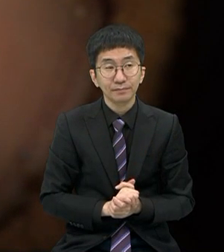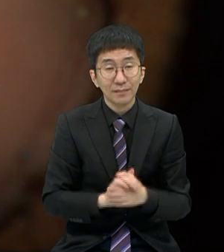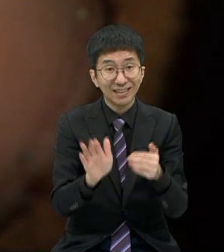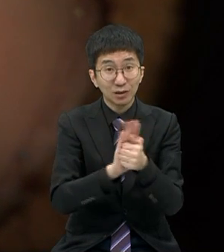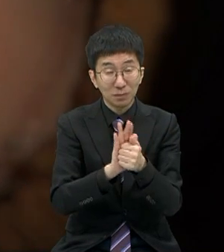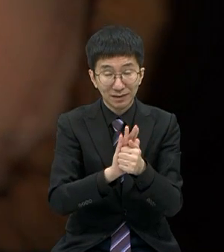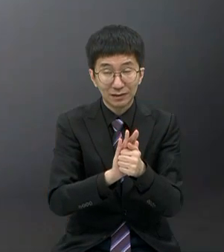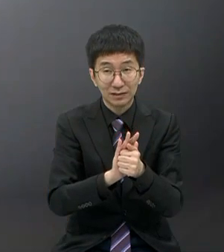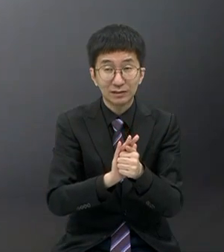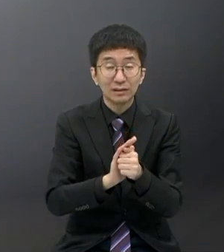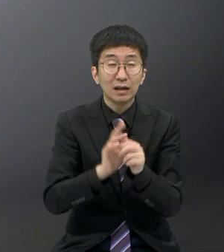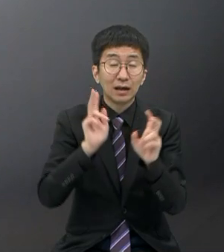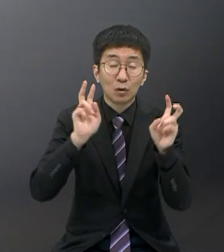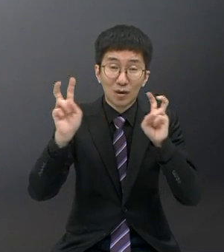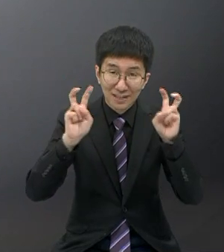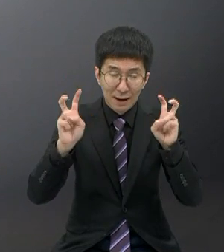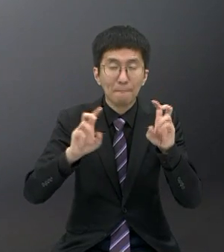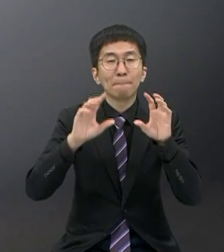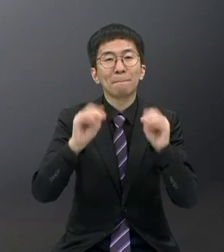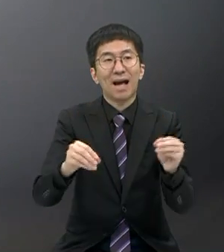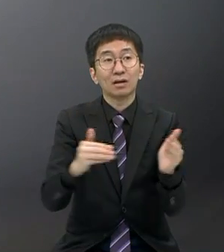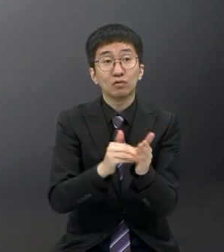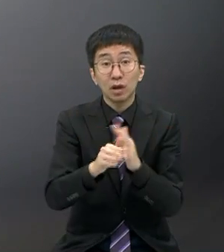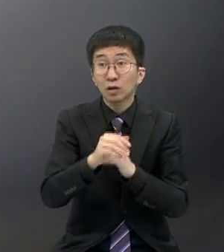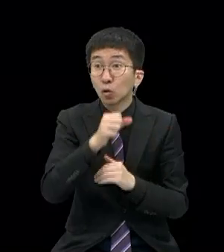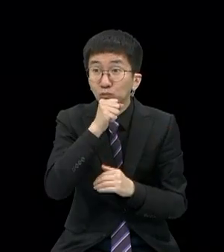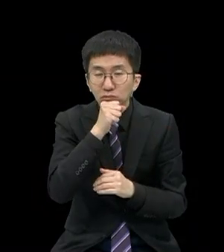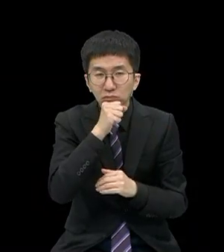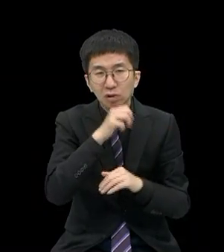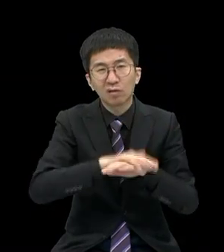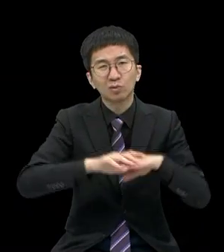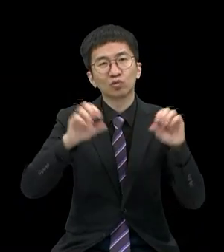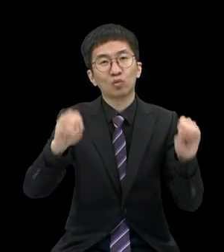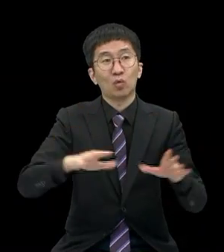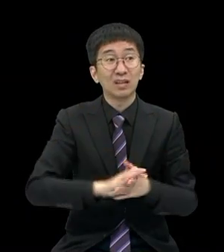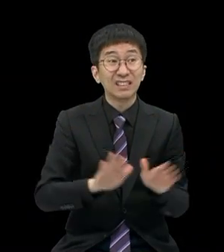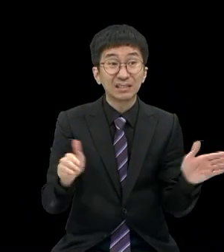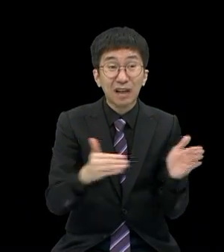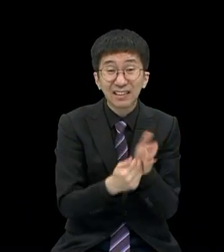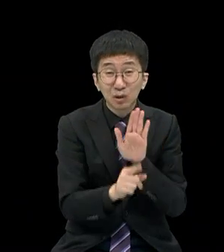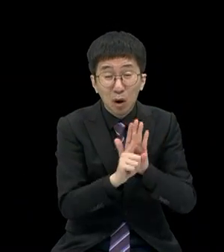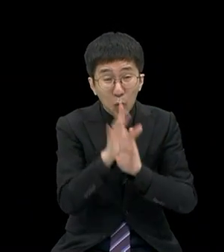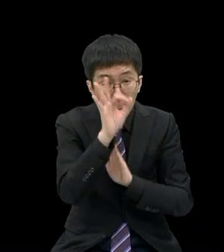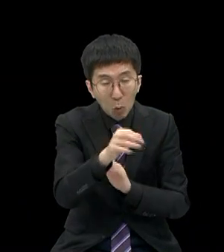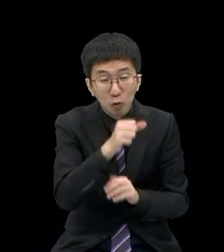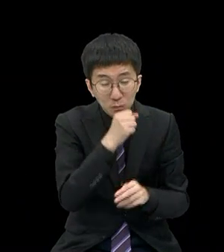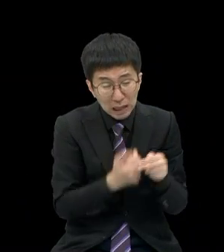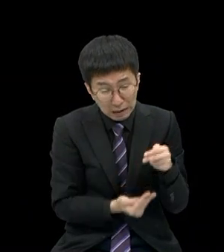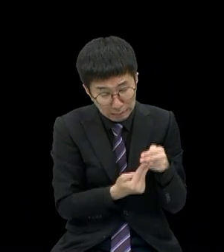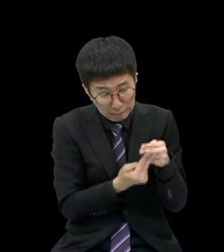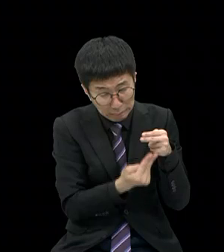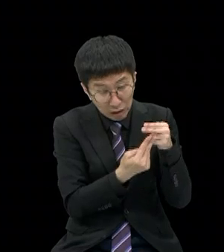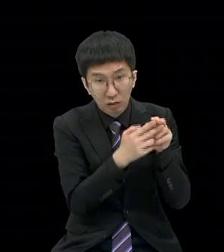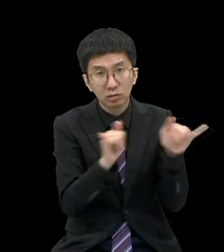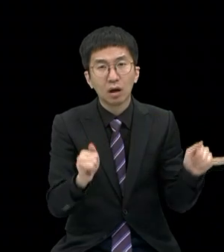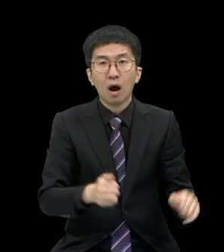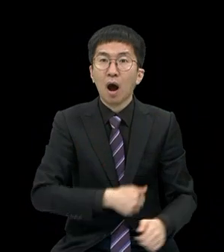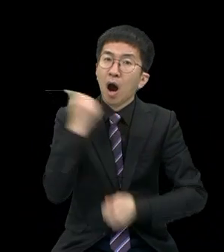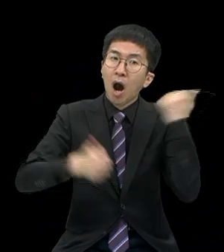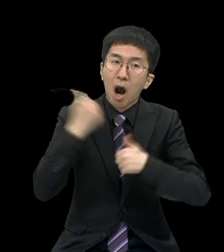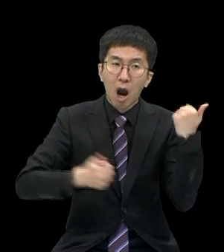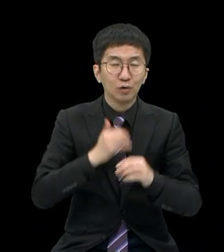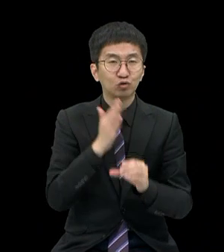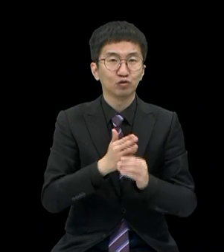현금으로 바꿀 수 있는 포인트는 무용지물이 되었습니다 그간 광고를 보고 포인트를 쌓아 둔 이용자들은 분통을